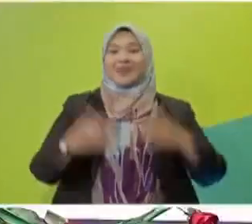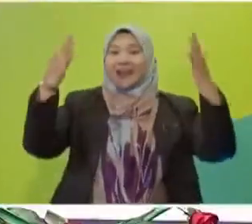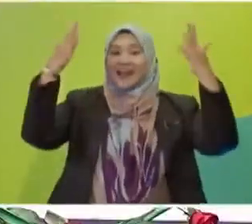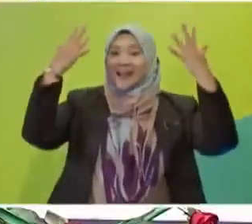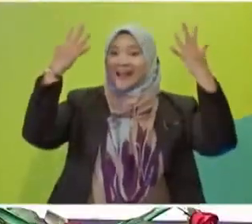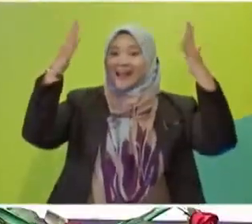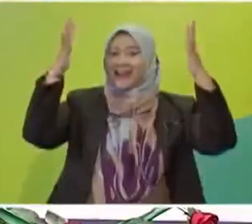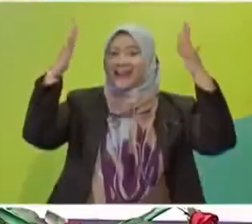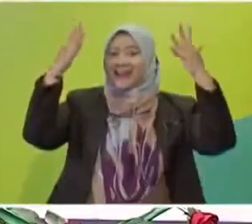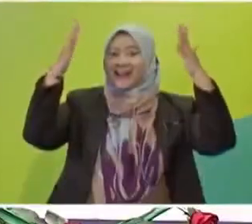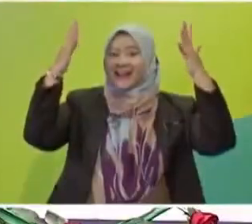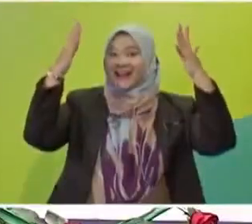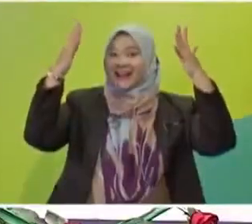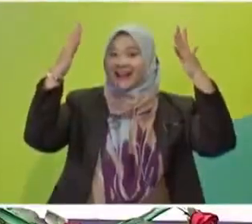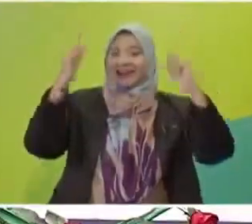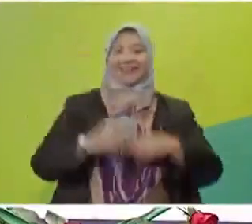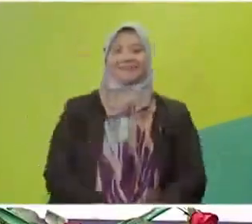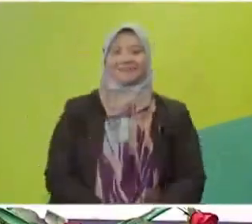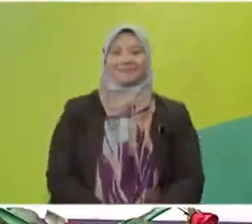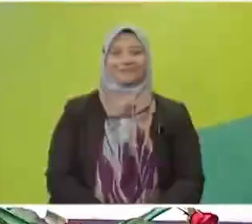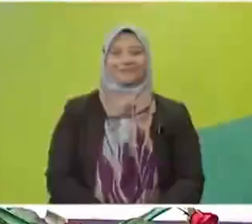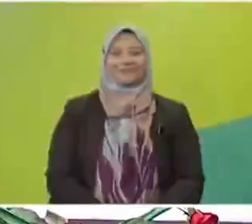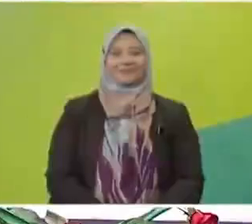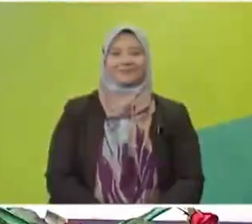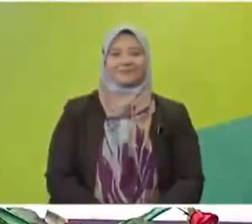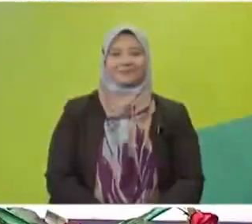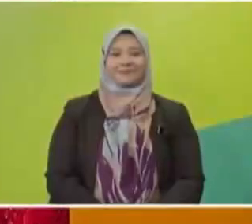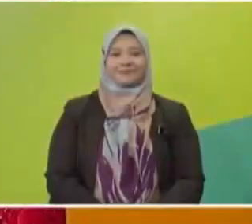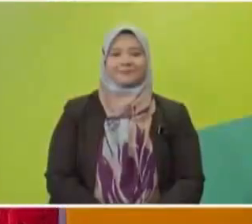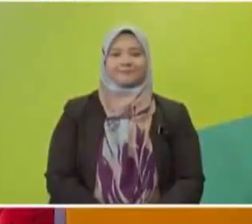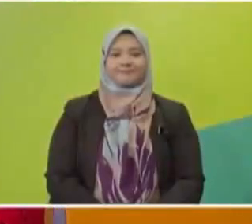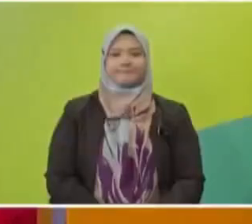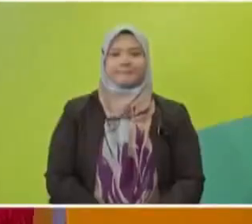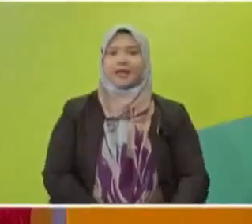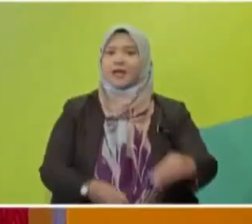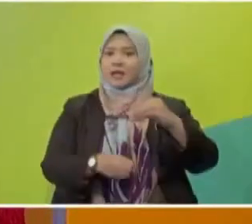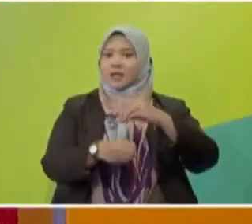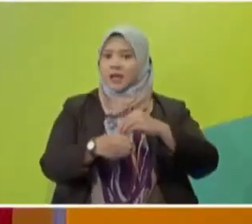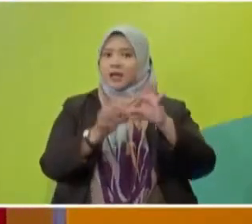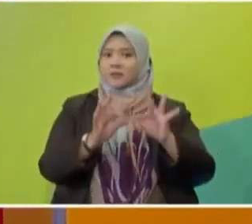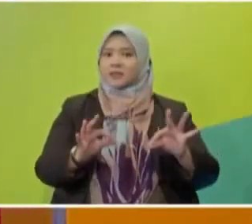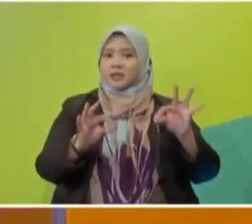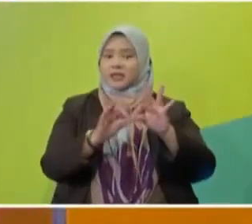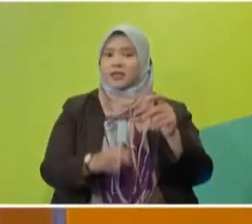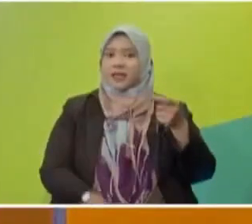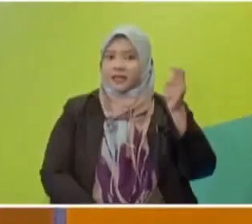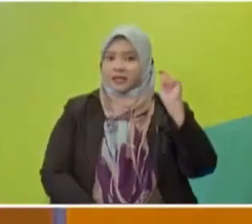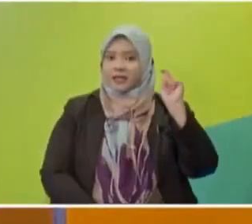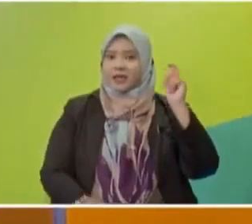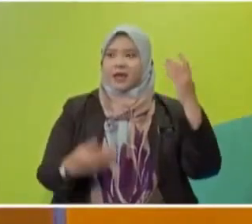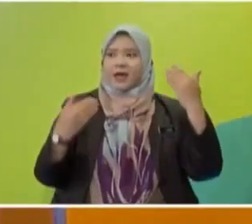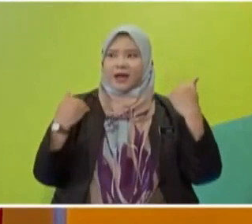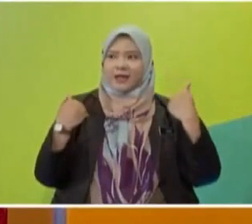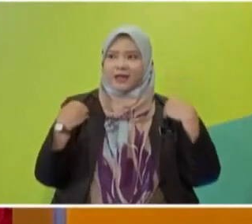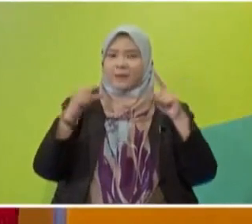Irdina. Wah, wah, wah, wah, wah. Baiklah, murid-murid. Di dalam petikan tadi, cikgu ada warnakan warna